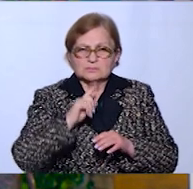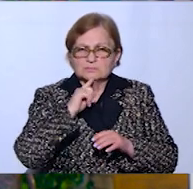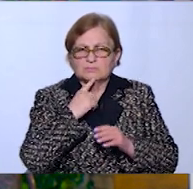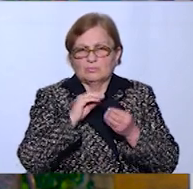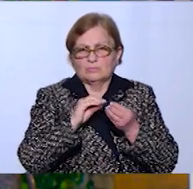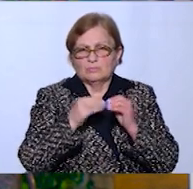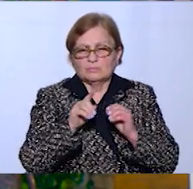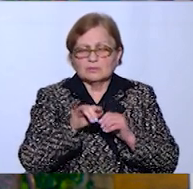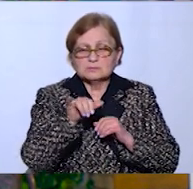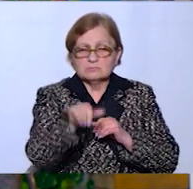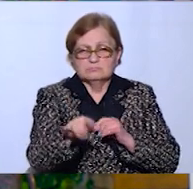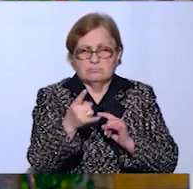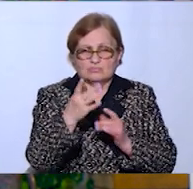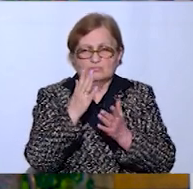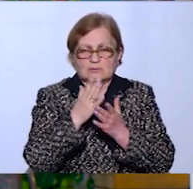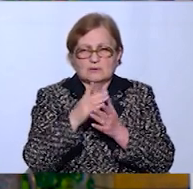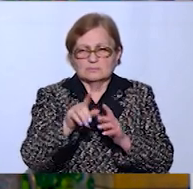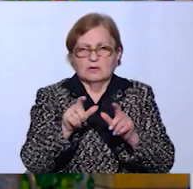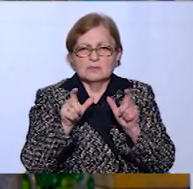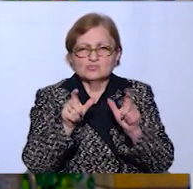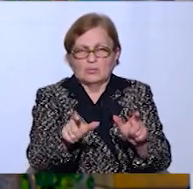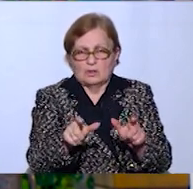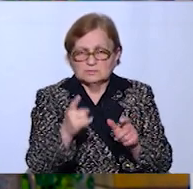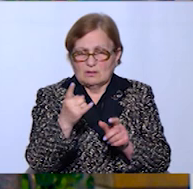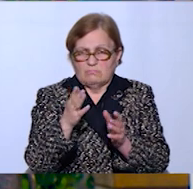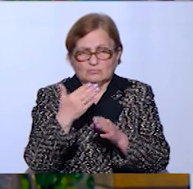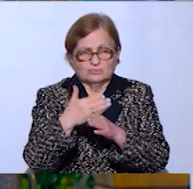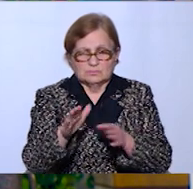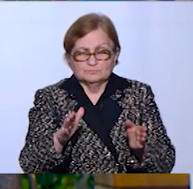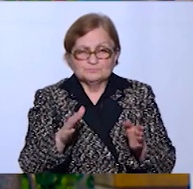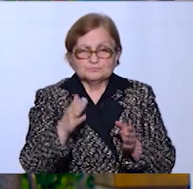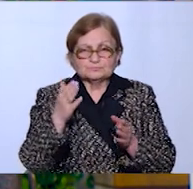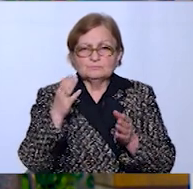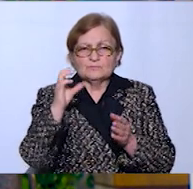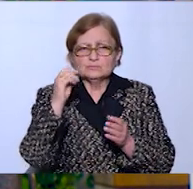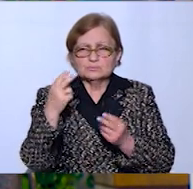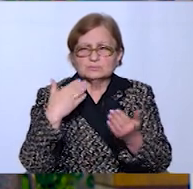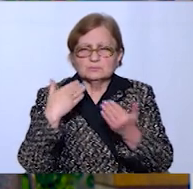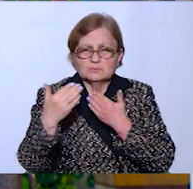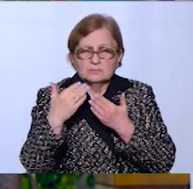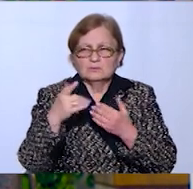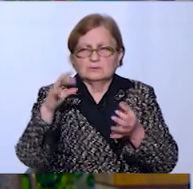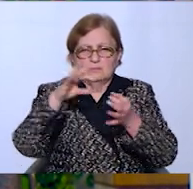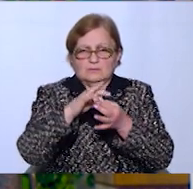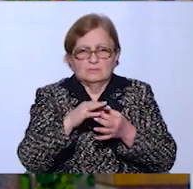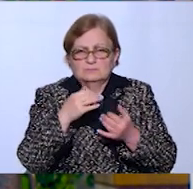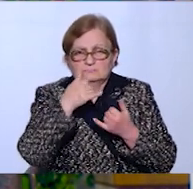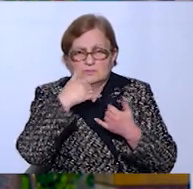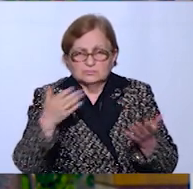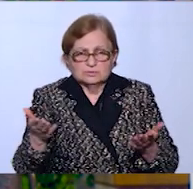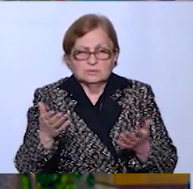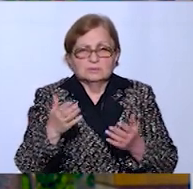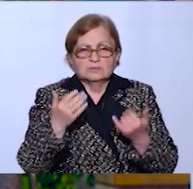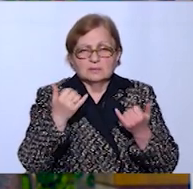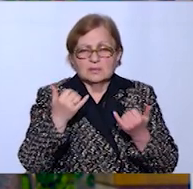გადაწყვეტონ ის სირთულეები, რაც მოზარდთა სრულ იზოლაციას ახლავს თან. თავის მხრივ, სოციალური ურთიერთობების შეზღუდვა მიერ პირზე